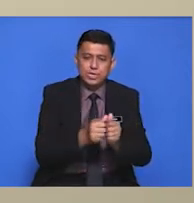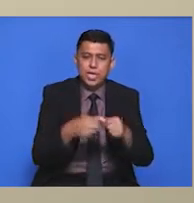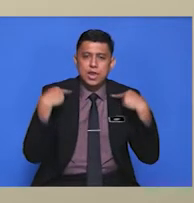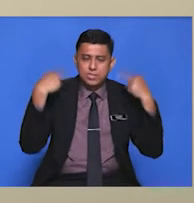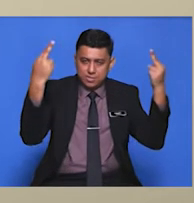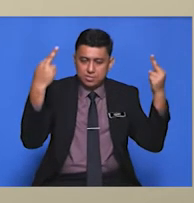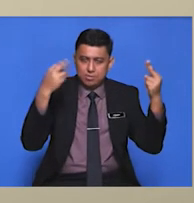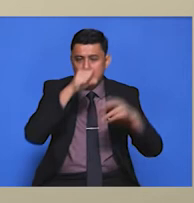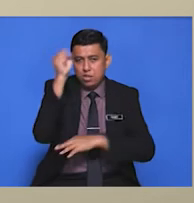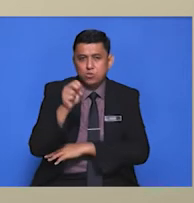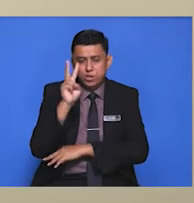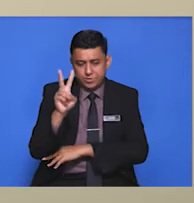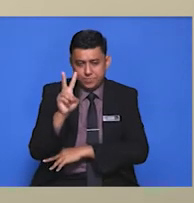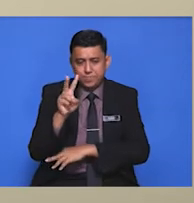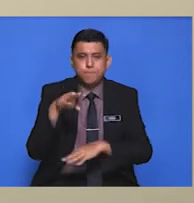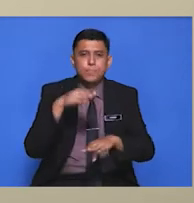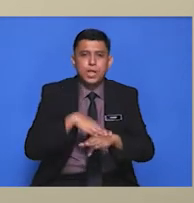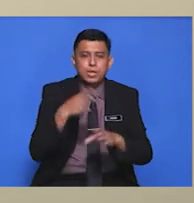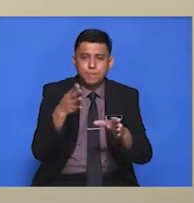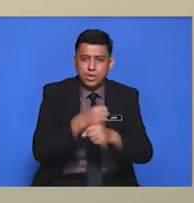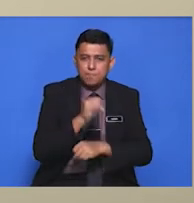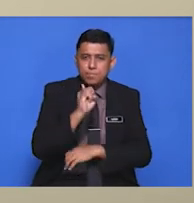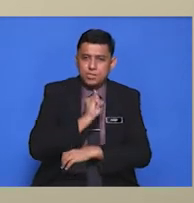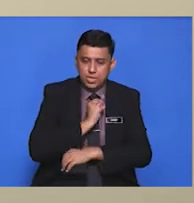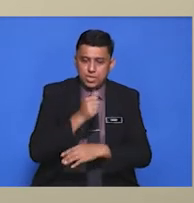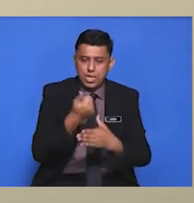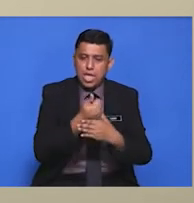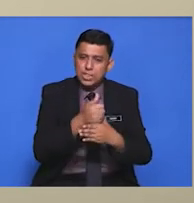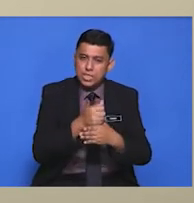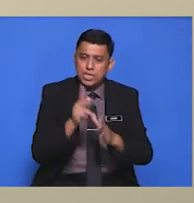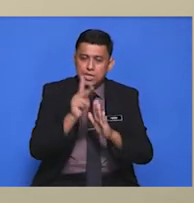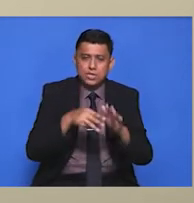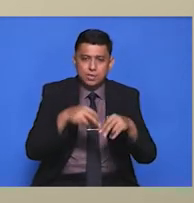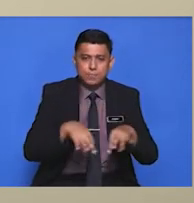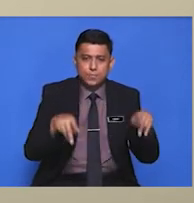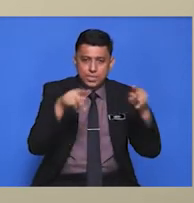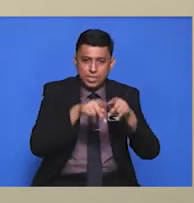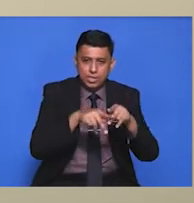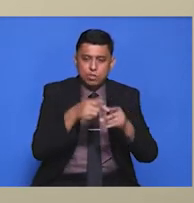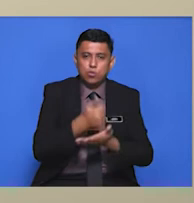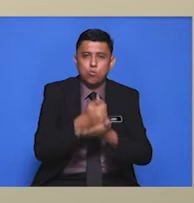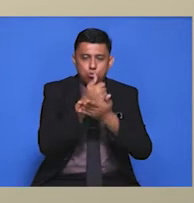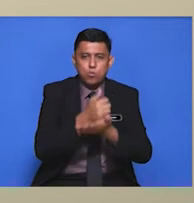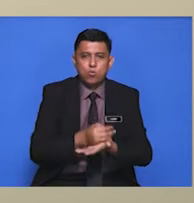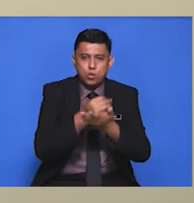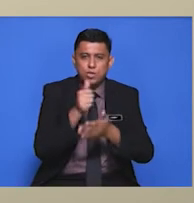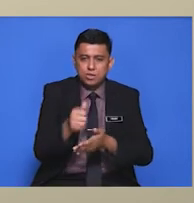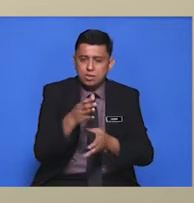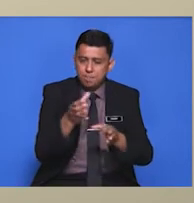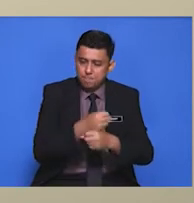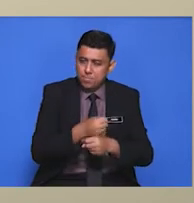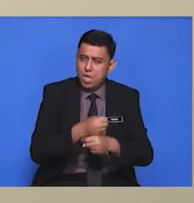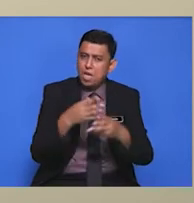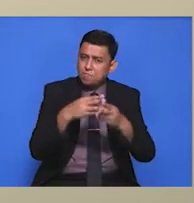2. Pada pendapat saya, antara kepentingan tolong-menolong ialah dapat menyelesaikan